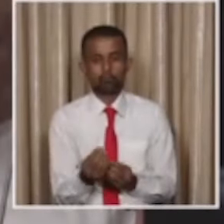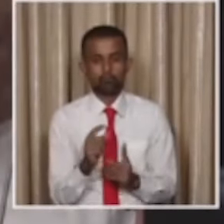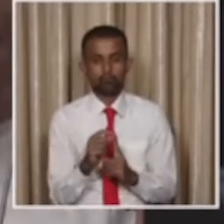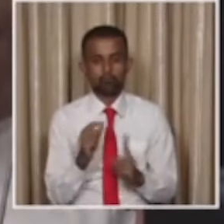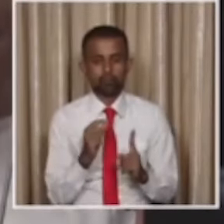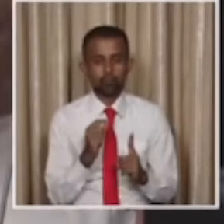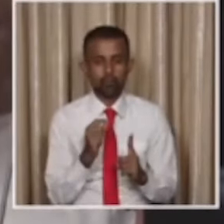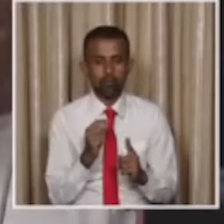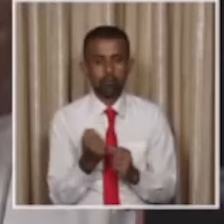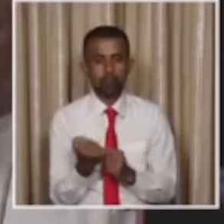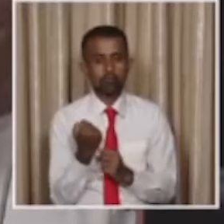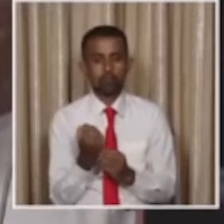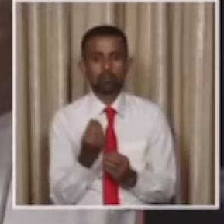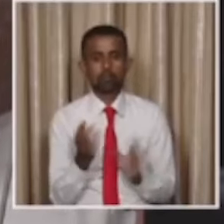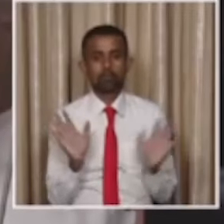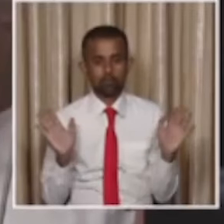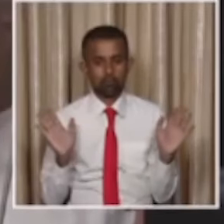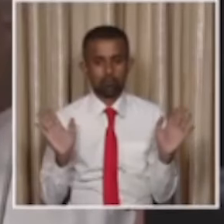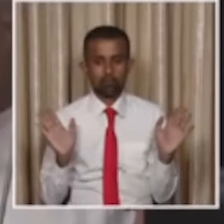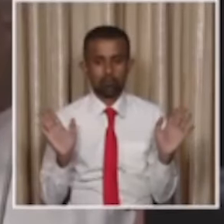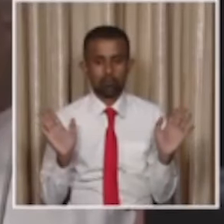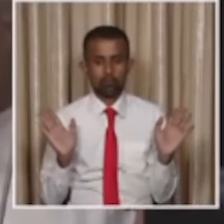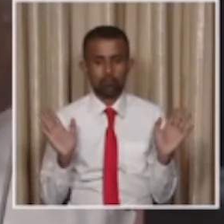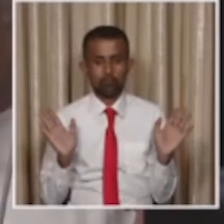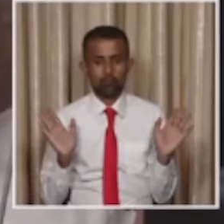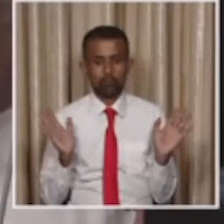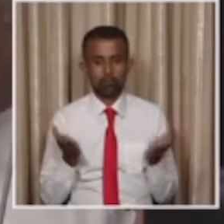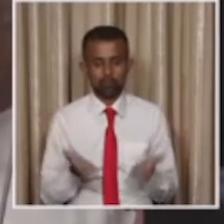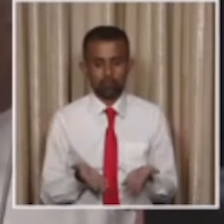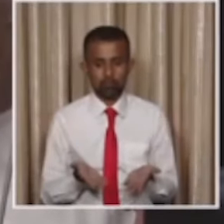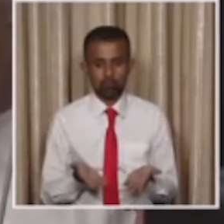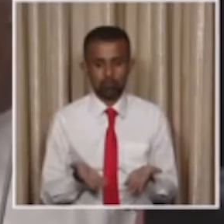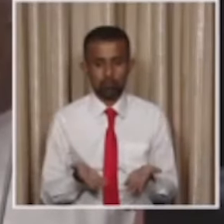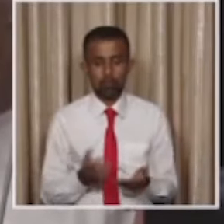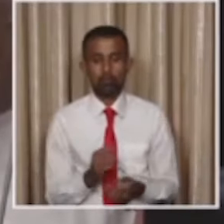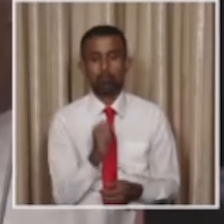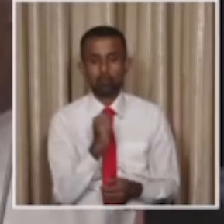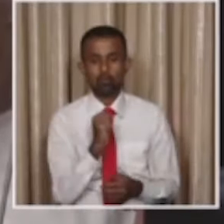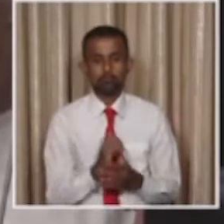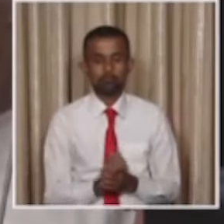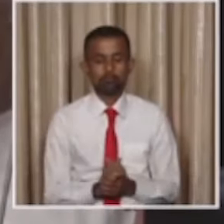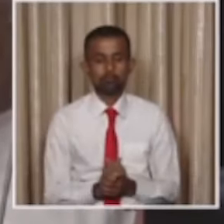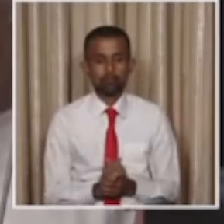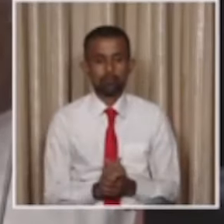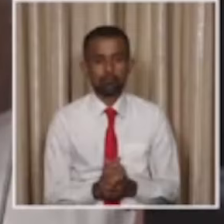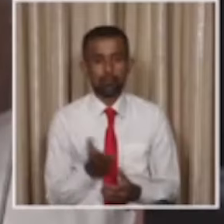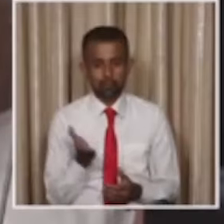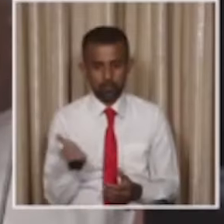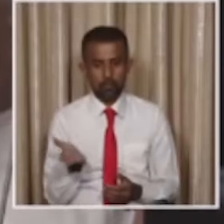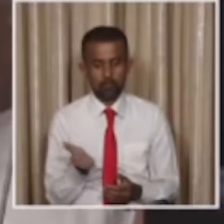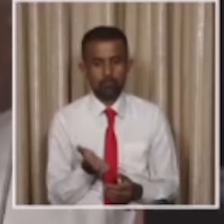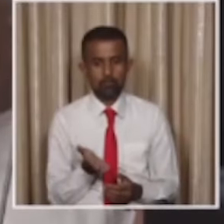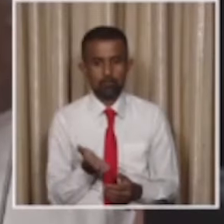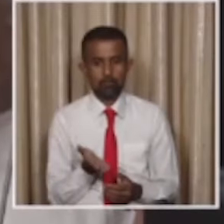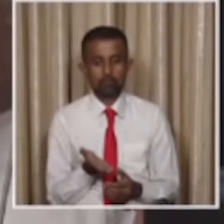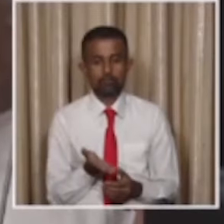පාර්ලිමේන්තුව වෙනුවෙන් මේ බලය යොදවන්න. එච්චරයි මම කළා තියෙන්නේ. දැන් මෙතන තියෙන මේ ගැන කුමක්ද කරන්නේ? නෑ මෙතන there is